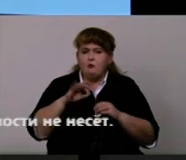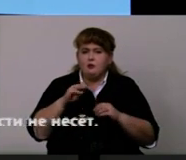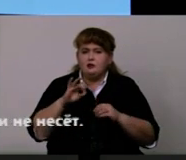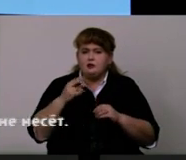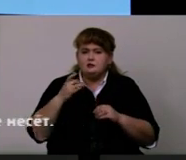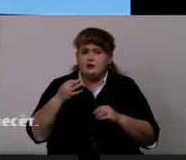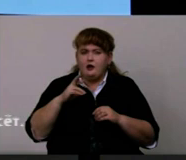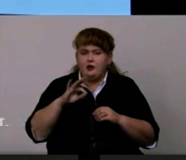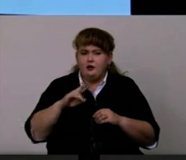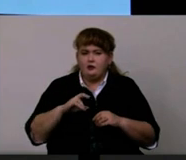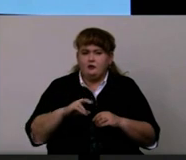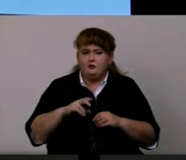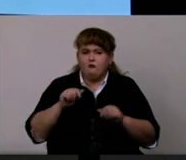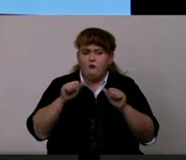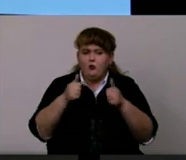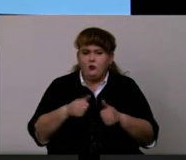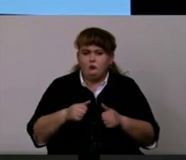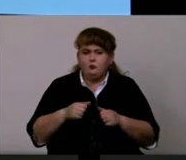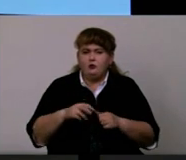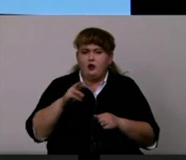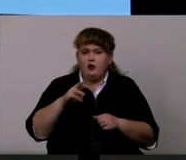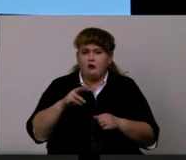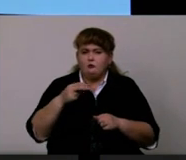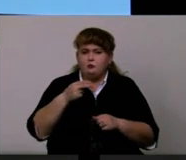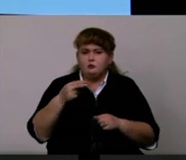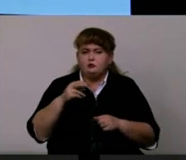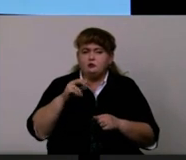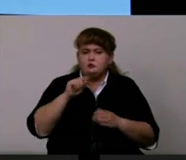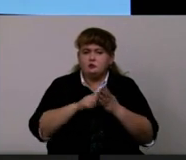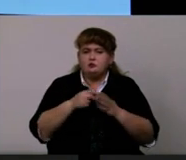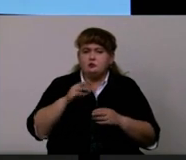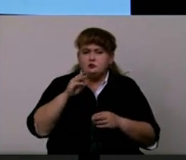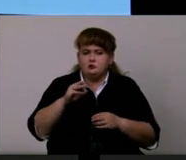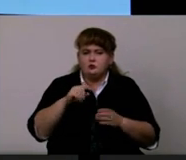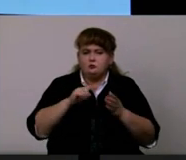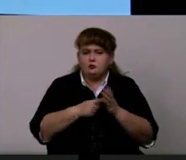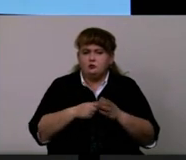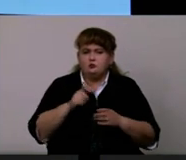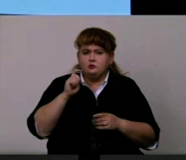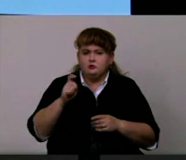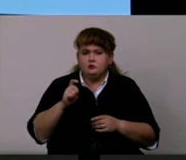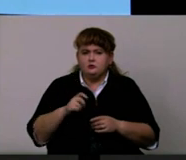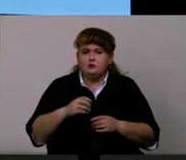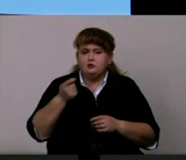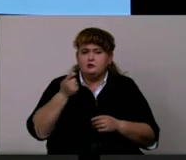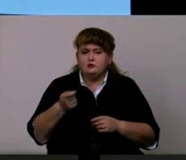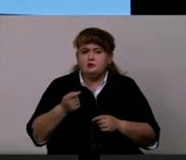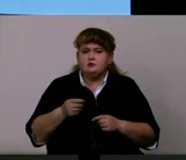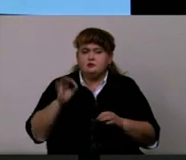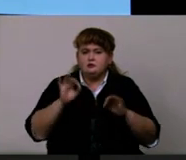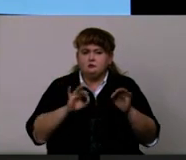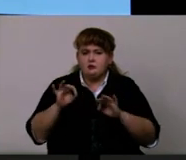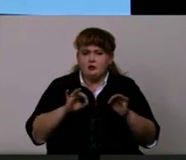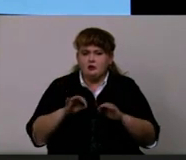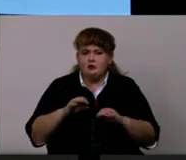энергию можно определить с помощью формулы M умножить на G умножить на H. Значит, единица измерения